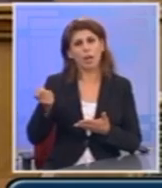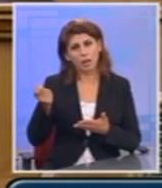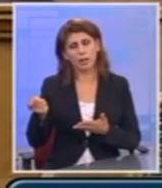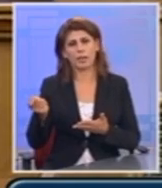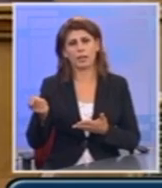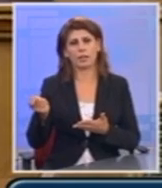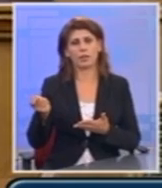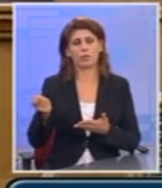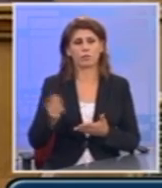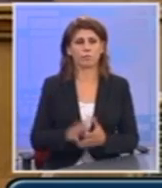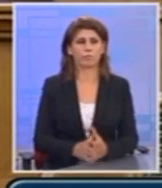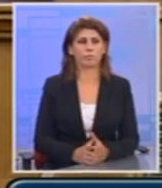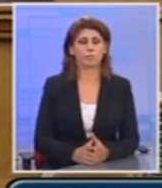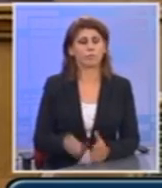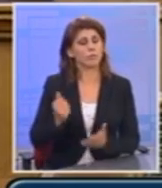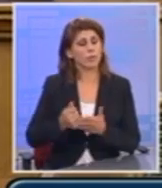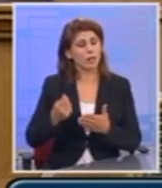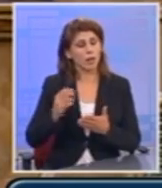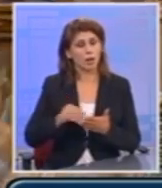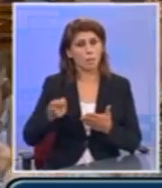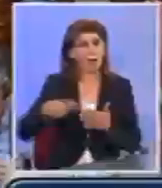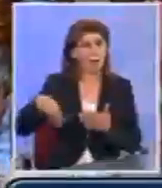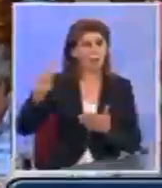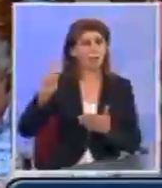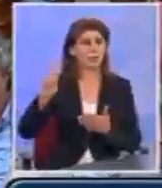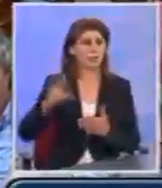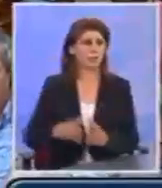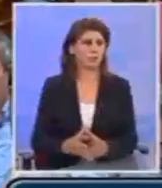των και αύξηση βεβαίως